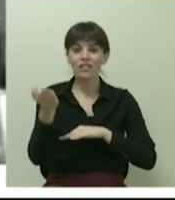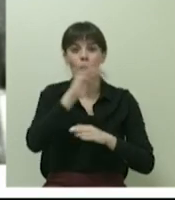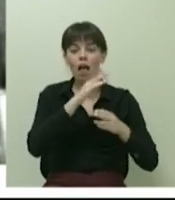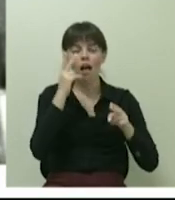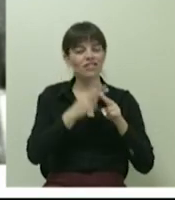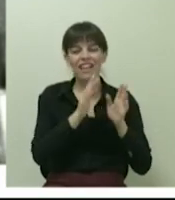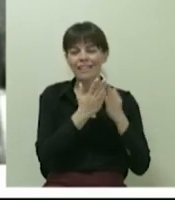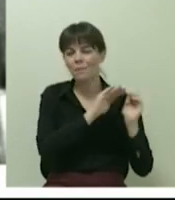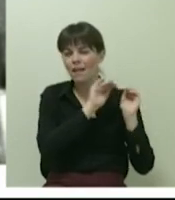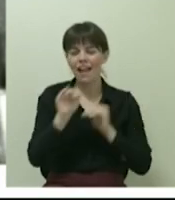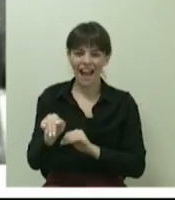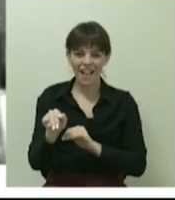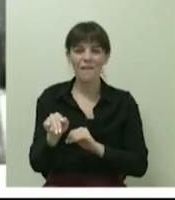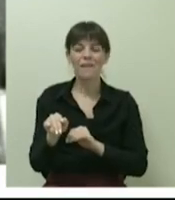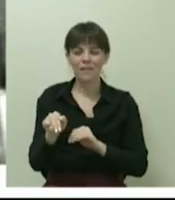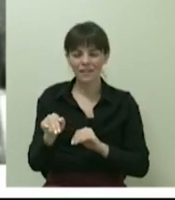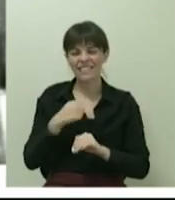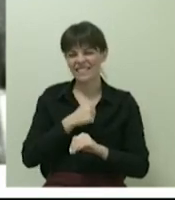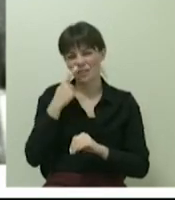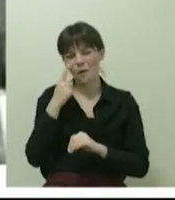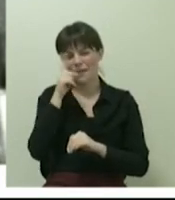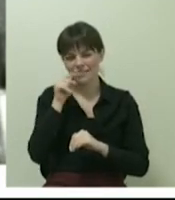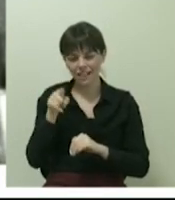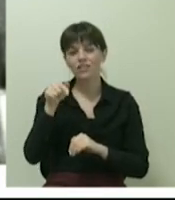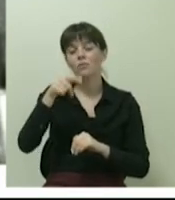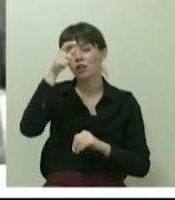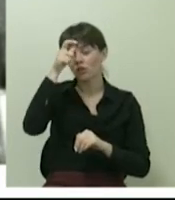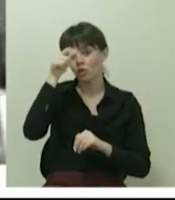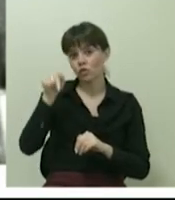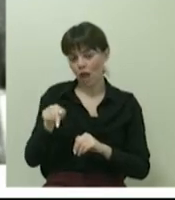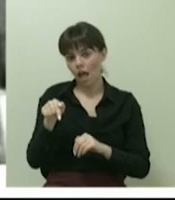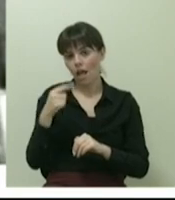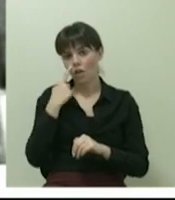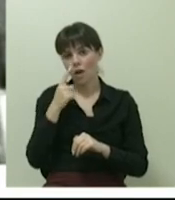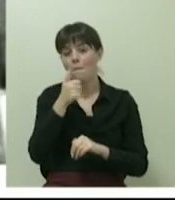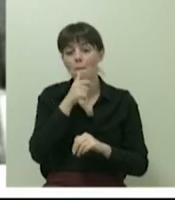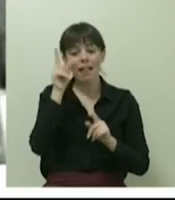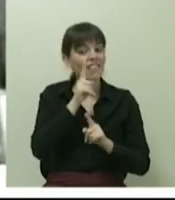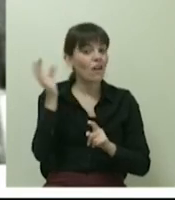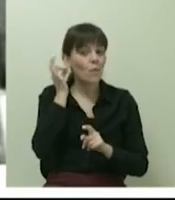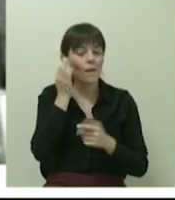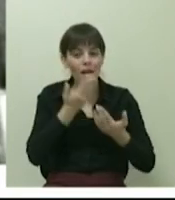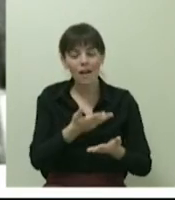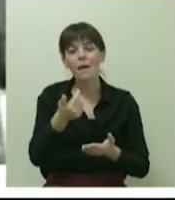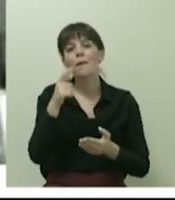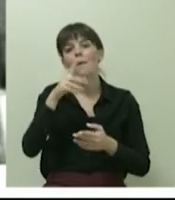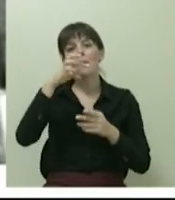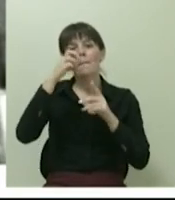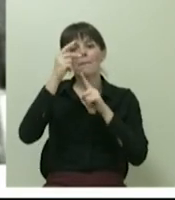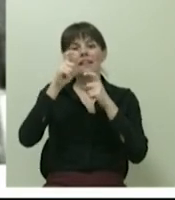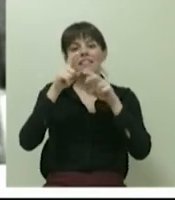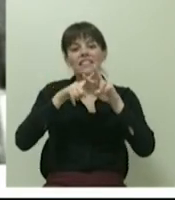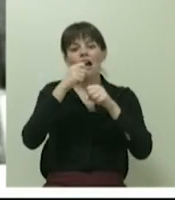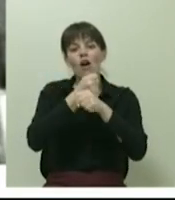geliyor ve Atatürk normal bizim bildiğimiz Türkçe terimlerle, babam da dahil öğrenciler ilk defa duyuyor, Pisagor teoremini